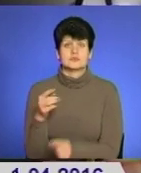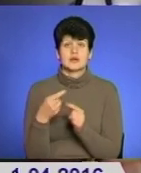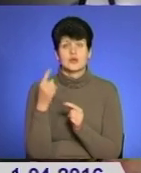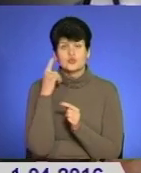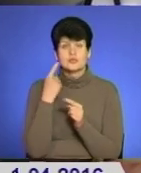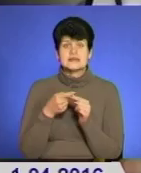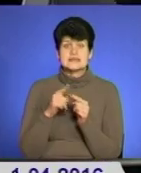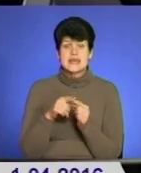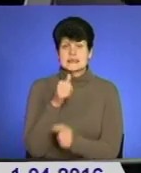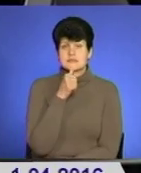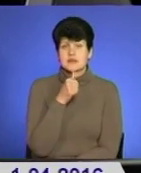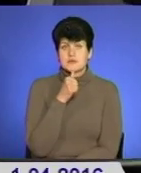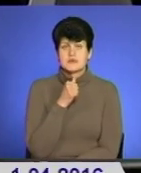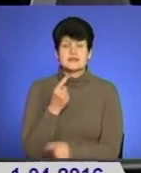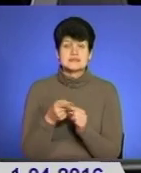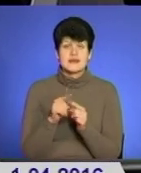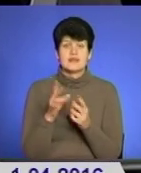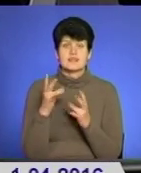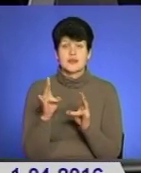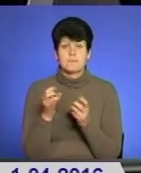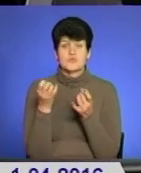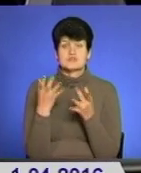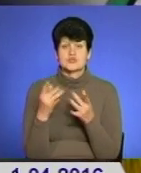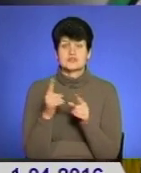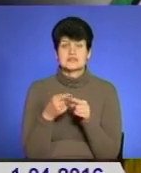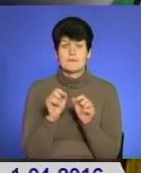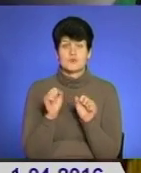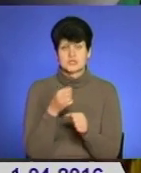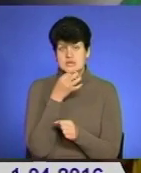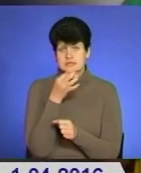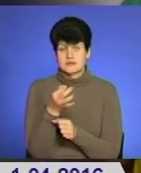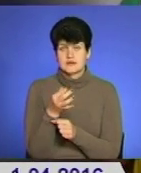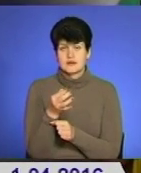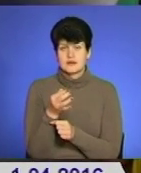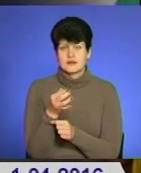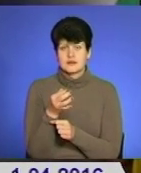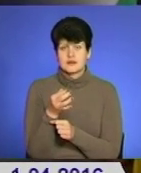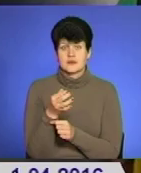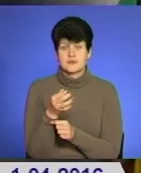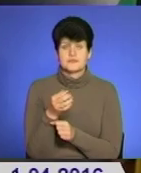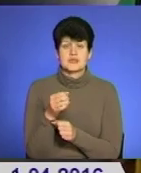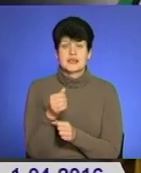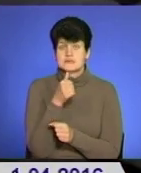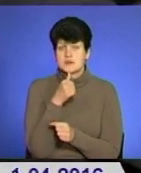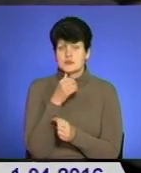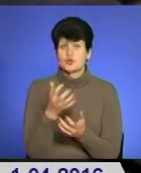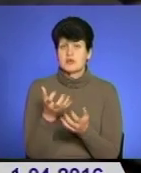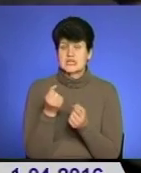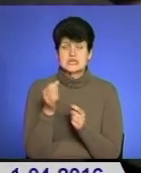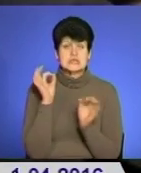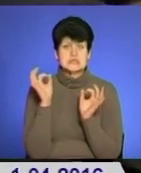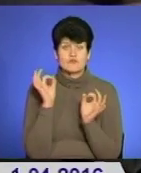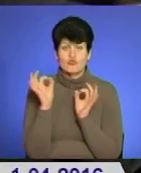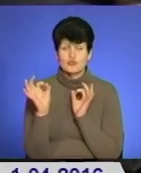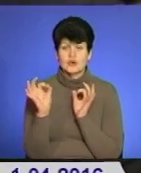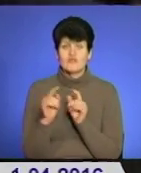експеримент. Ну, це найпростіше, що можна про це сказати. Експеримент у сприйнятті звуку. Вирізняються гурти